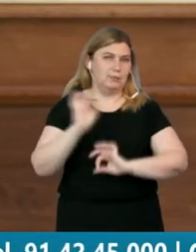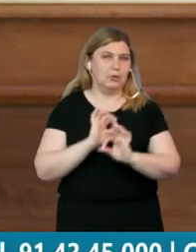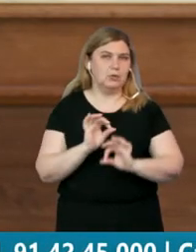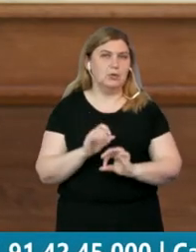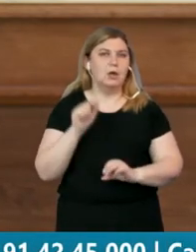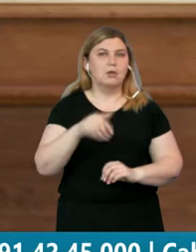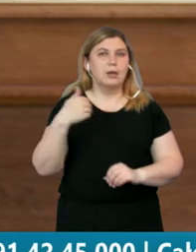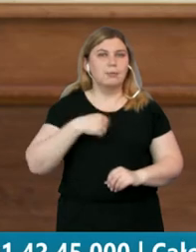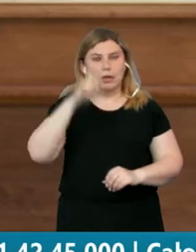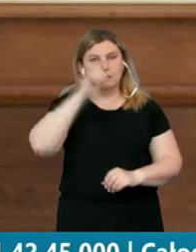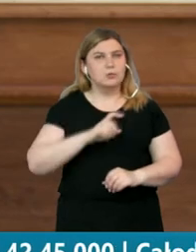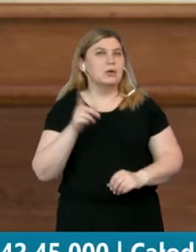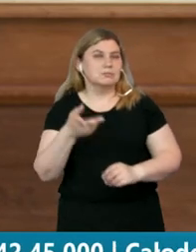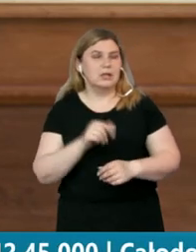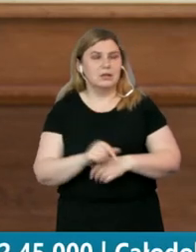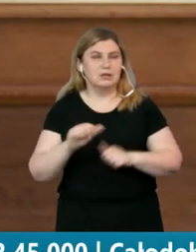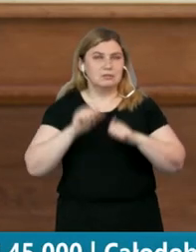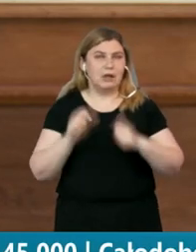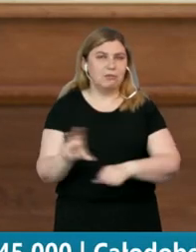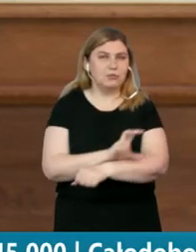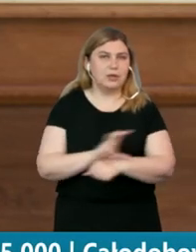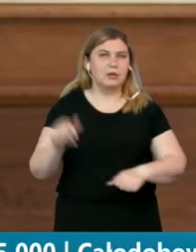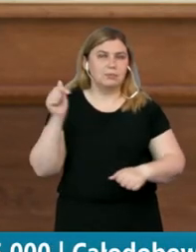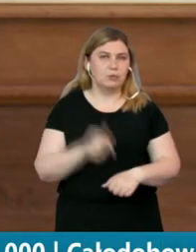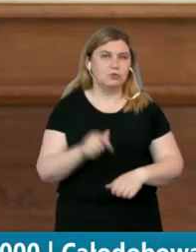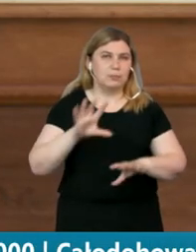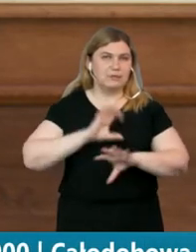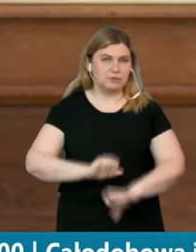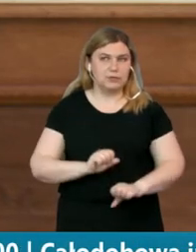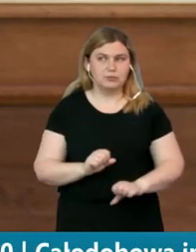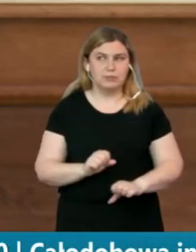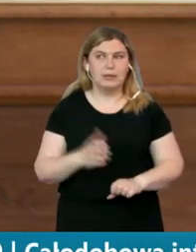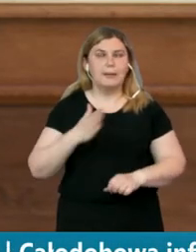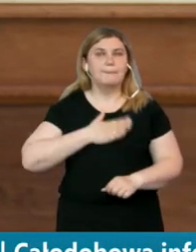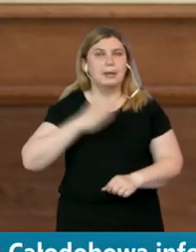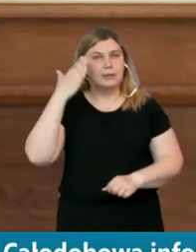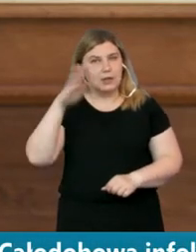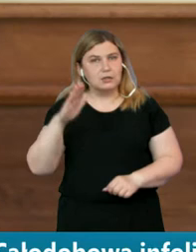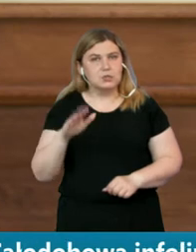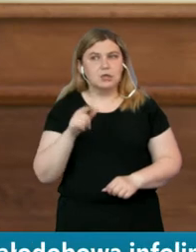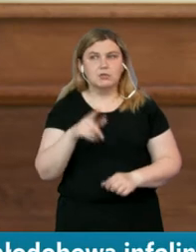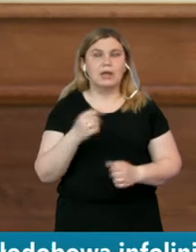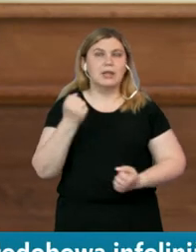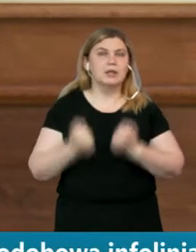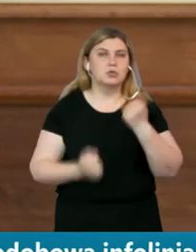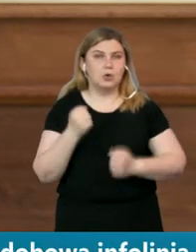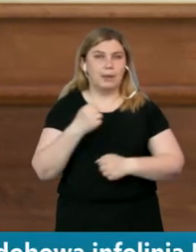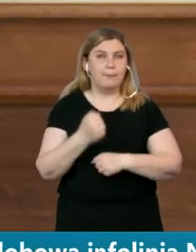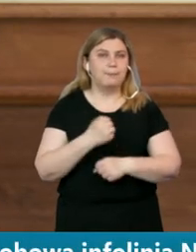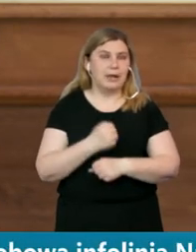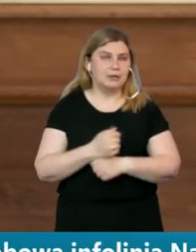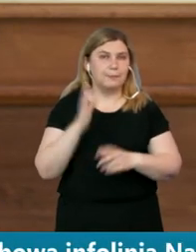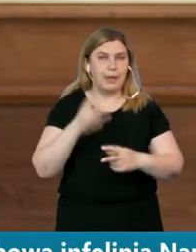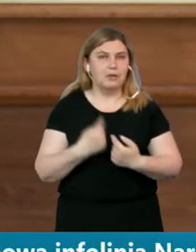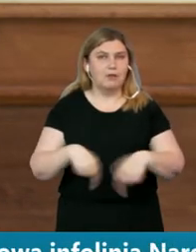była w złym stanie technicznym i musimy to przetrwać. Mam nadzieję, że gro tych najtrudniejszych prac zostanie wykonanych